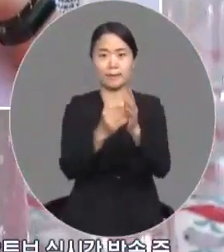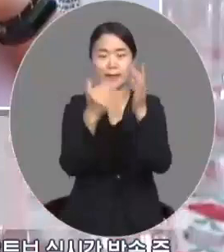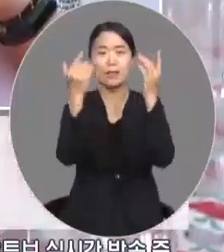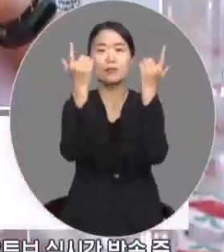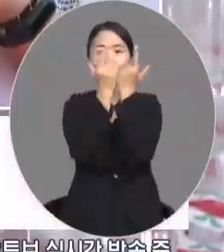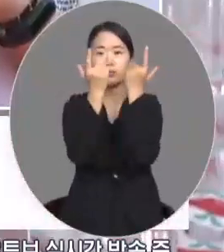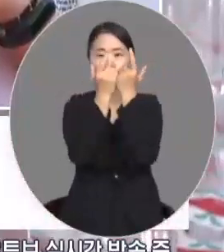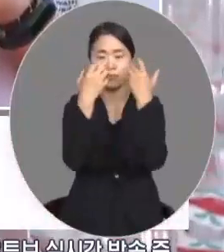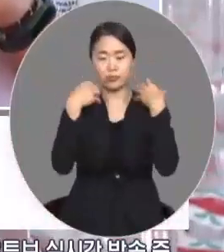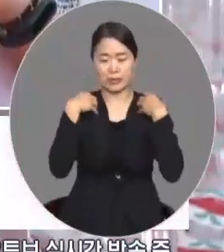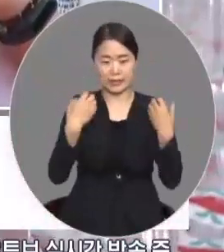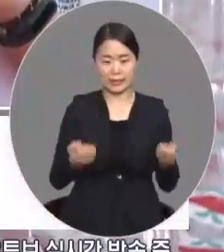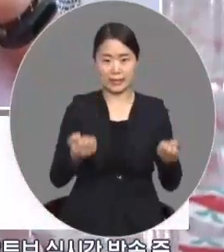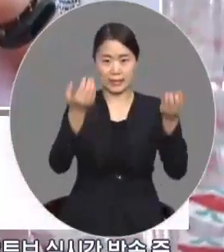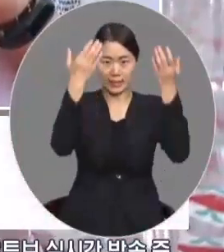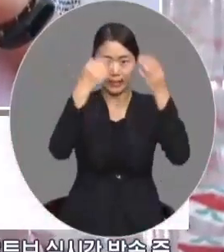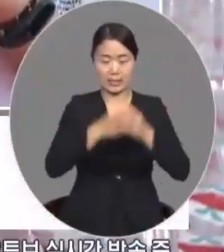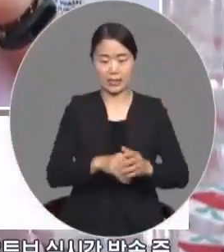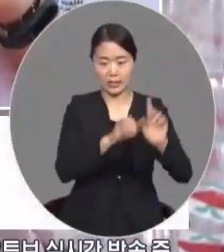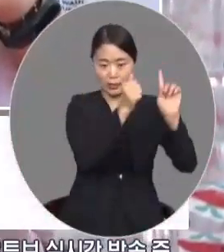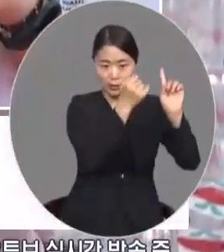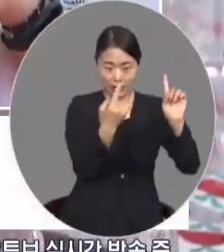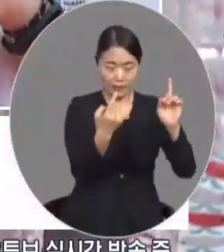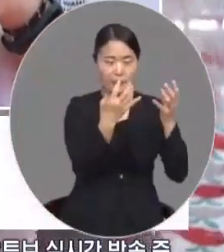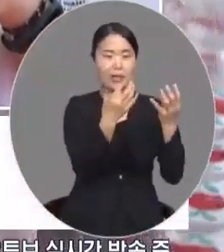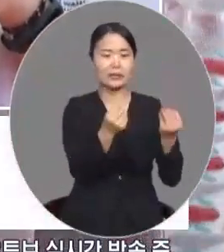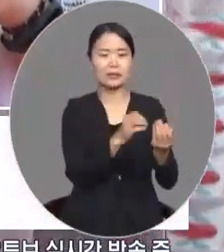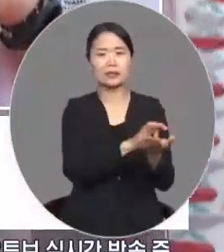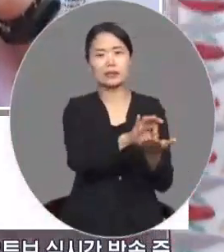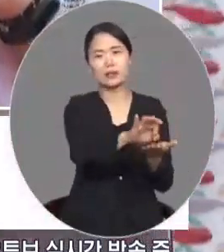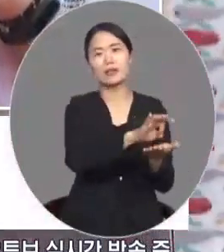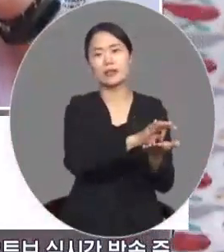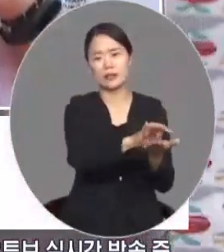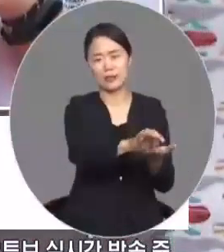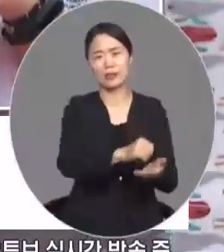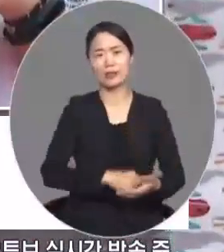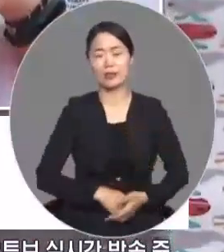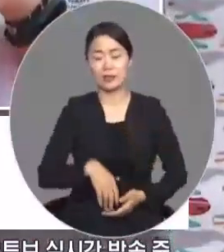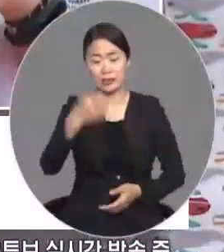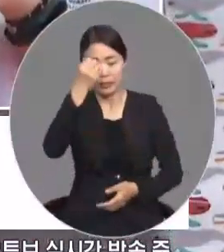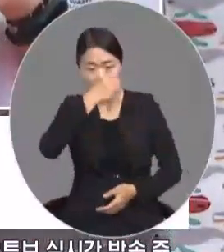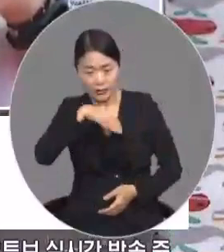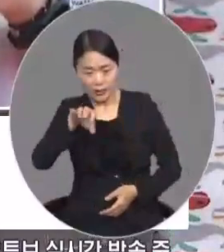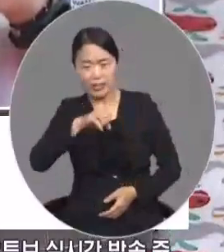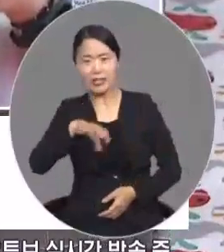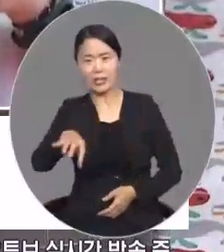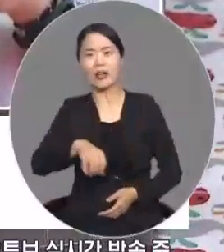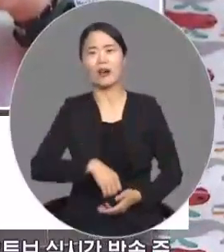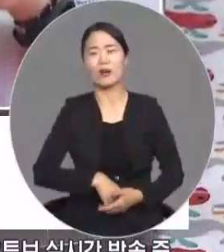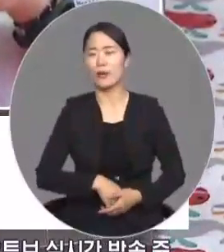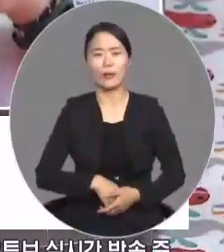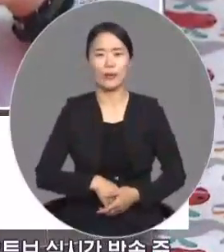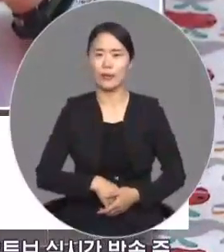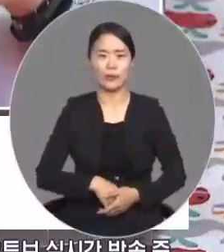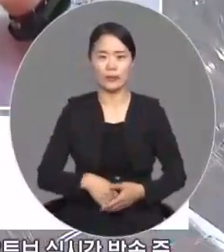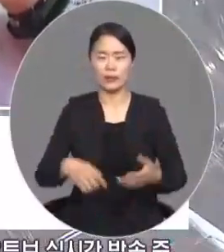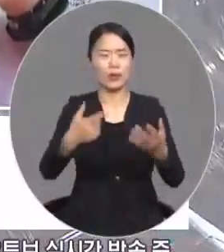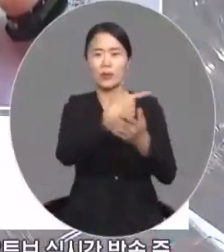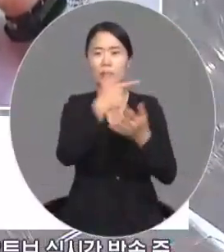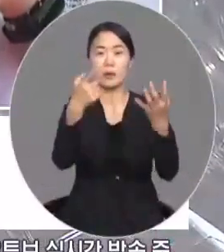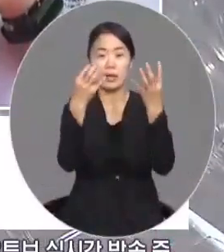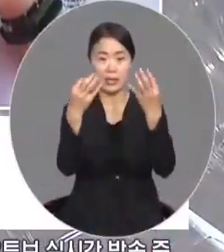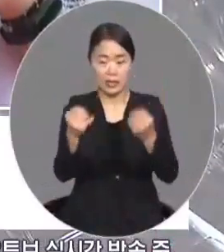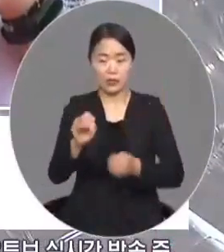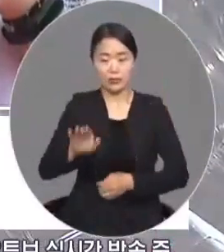하는 행사도 보면은요 용품이 너무 많이 나와서 그 쓰레기가 감당을 못 하더라고요 그래서 저희